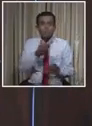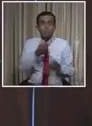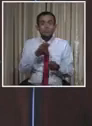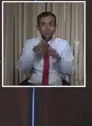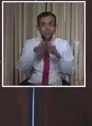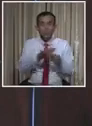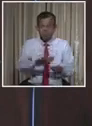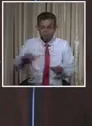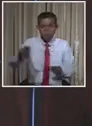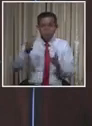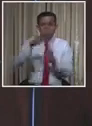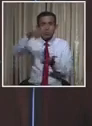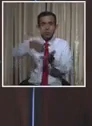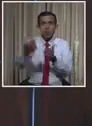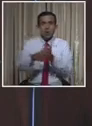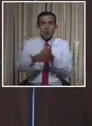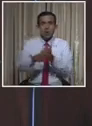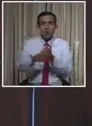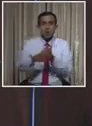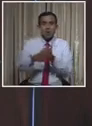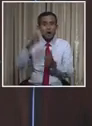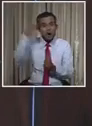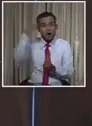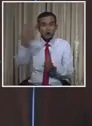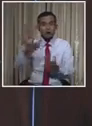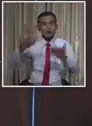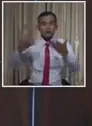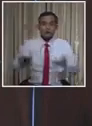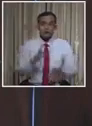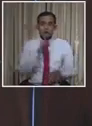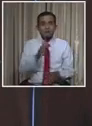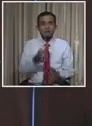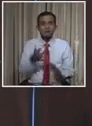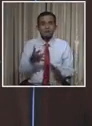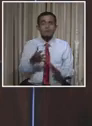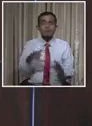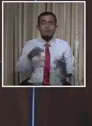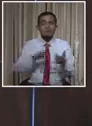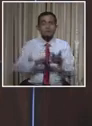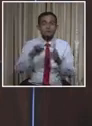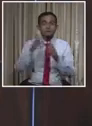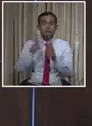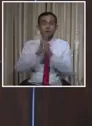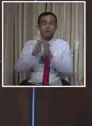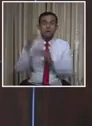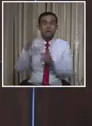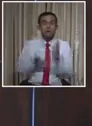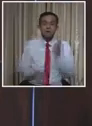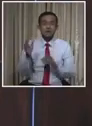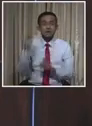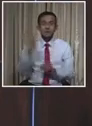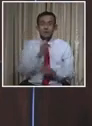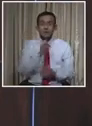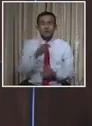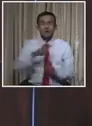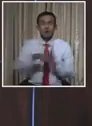කියලා. පෝට් සිටිය හදනකොට කරටේ කළුගල් ඉවර වෙයි කියලා කිව්වා. වැරදිලාව සඳහිරු සෑය හදන පැත්තට ගියා නම් කියයි